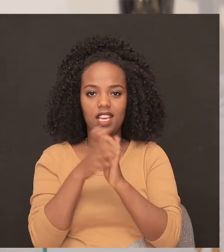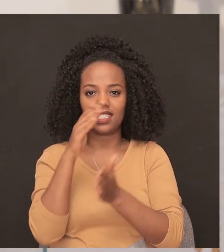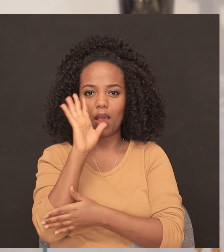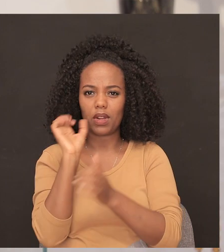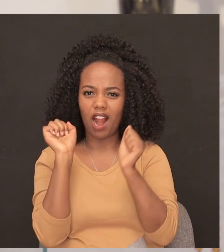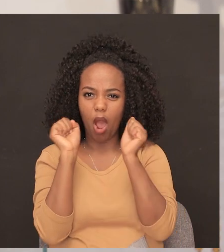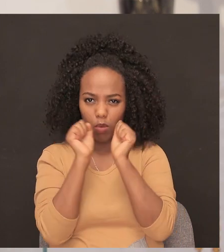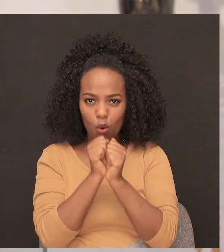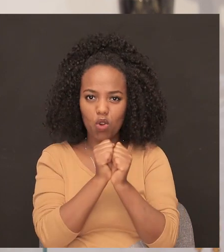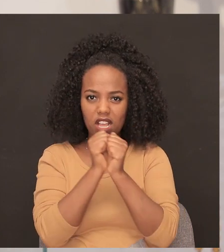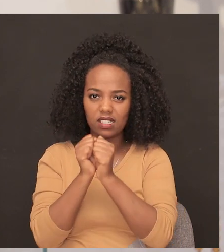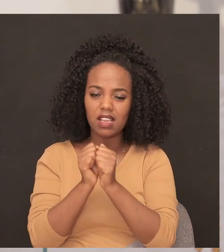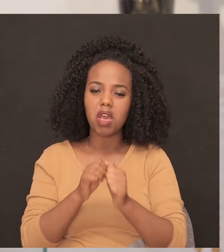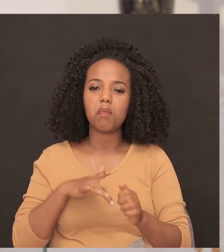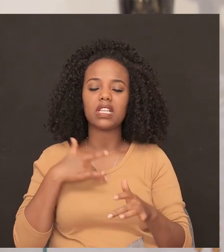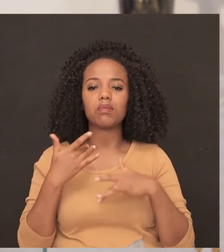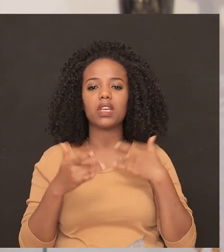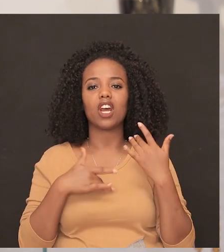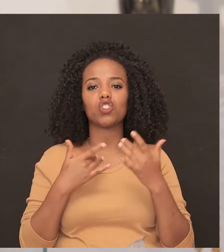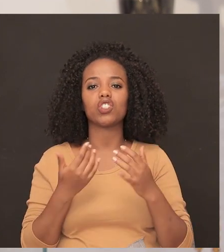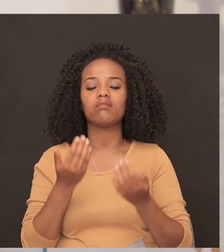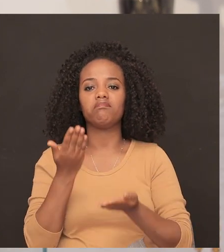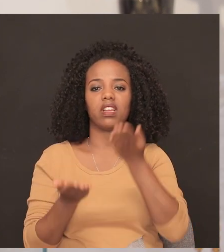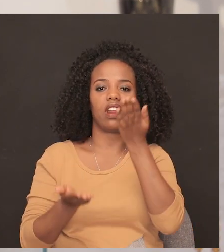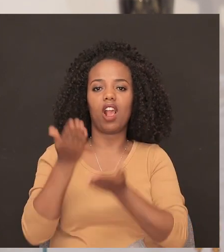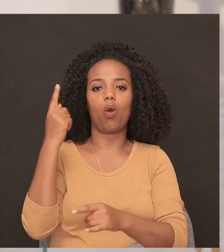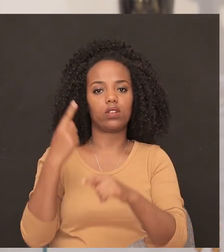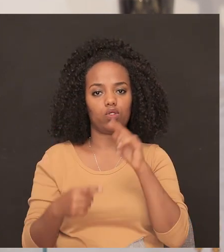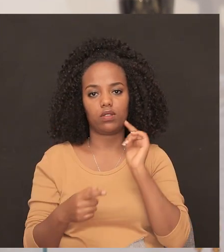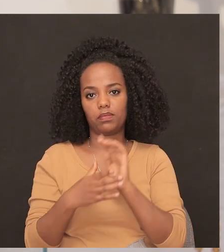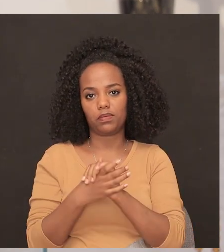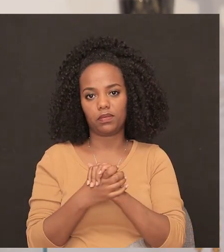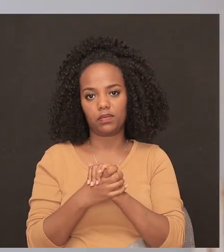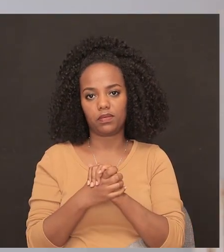አብሮነት ወገኖቼ በስሜታችን ልንለካው አንችልም።